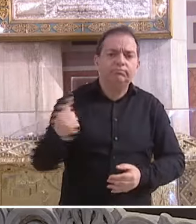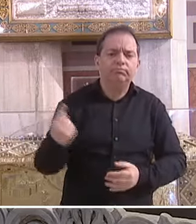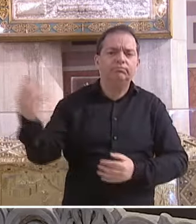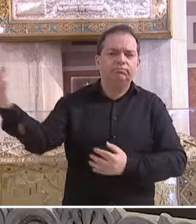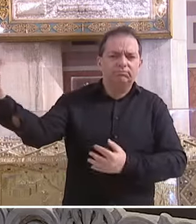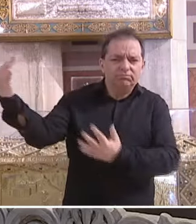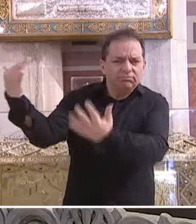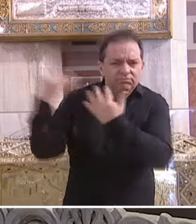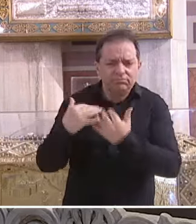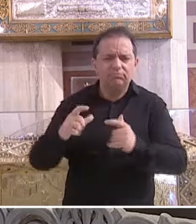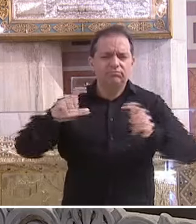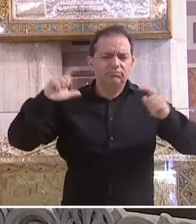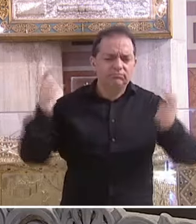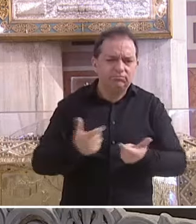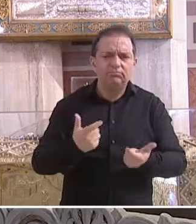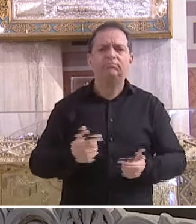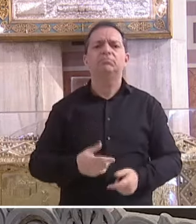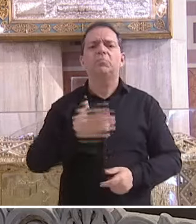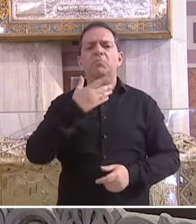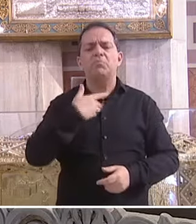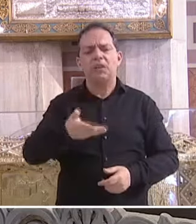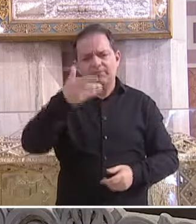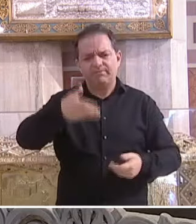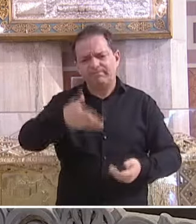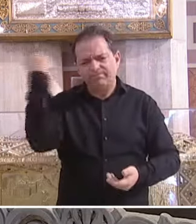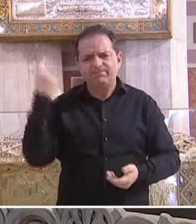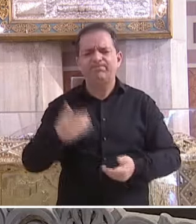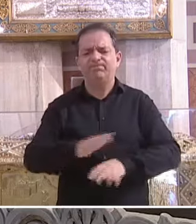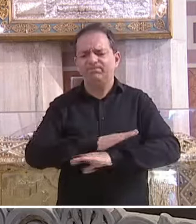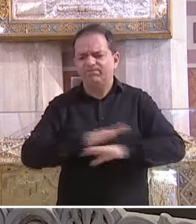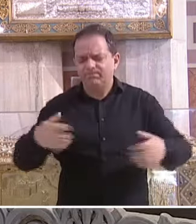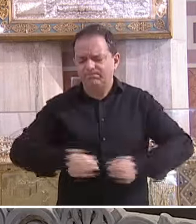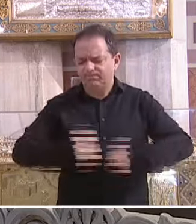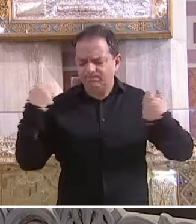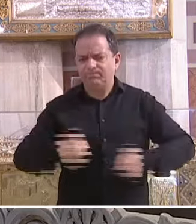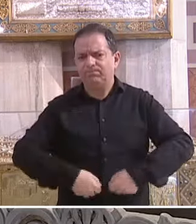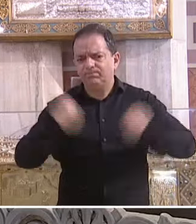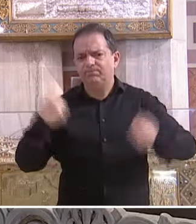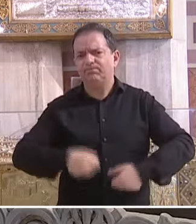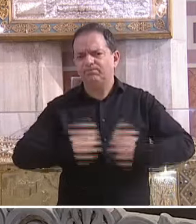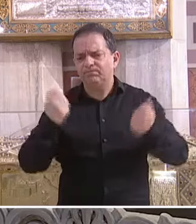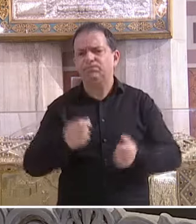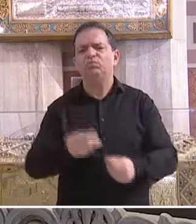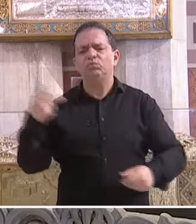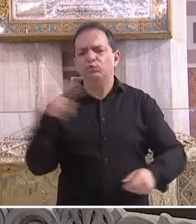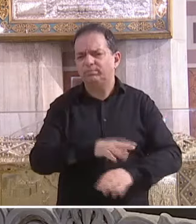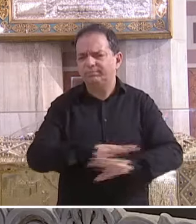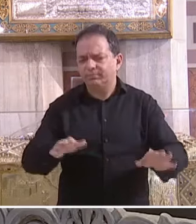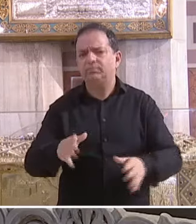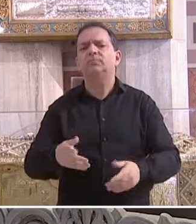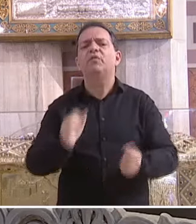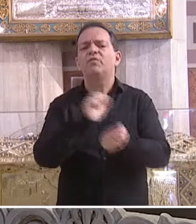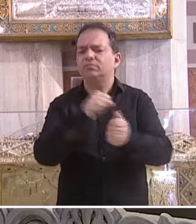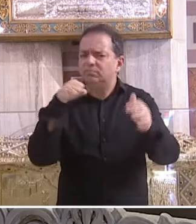Πατριάρχη. Πάβεται από το αξίωμά του. Συλλαμβάνεται, φυλακίζεται, υποβάλλεται